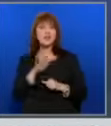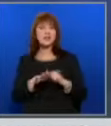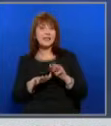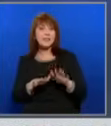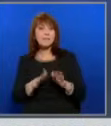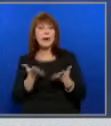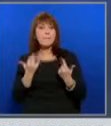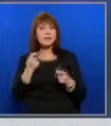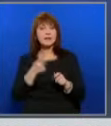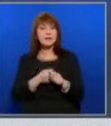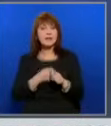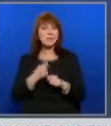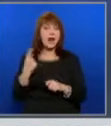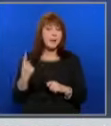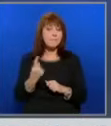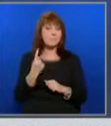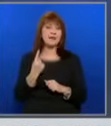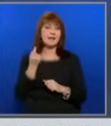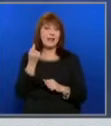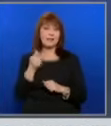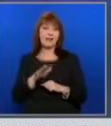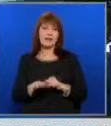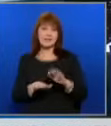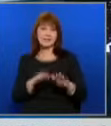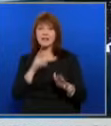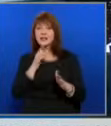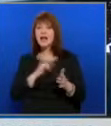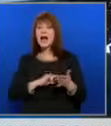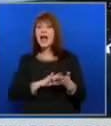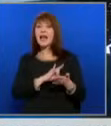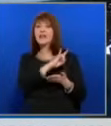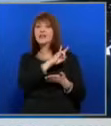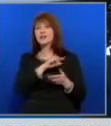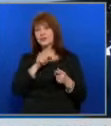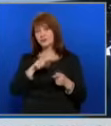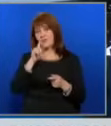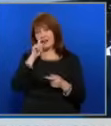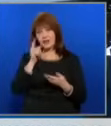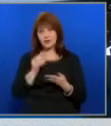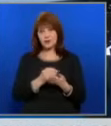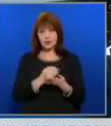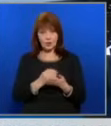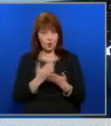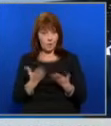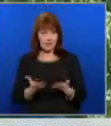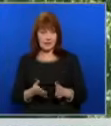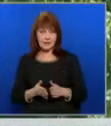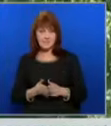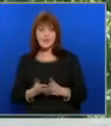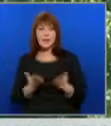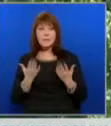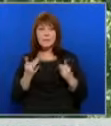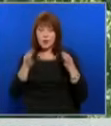първата. Сега се нуждаем от тази първа малка стъпка за летищата. Това също е важно за икономиката, както те винаги подчертават.